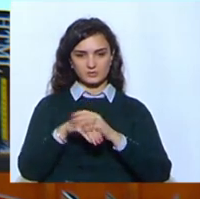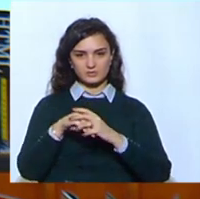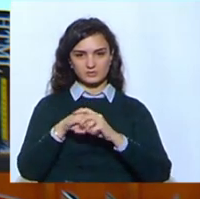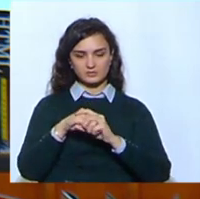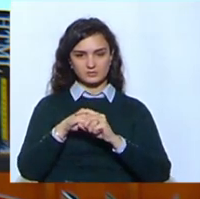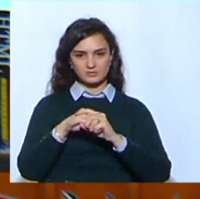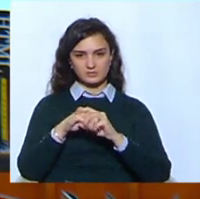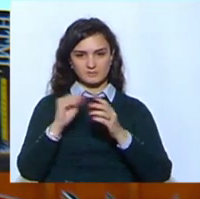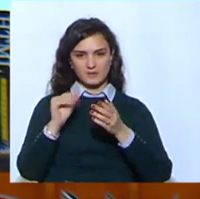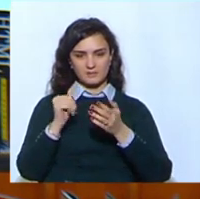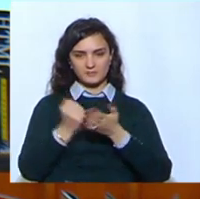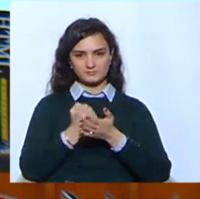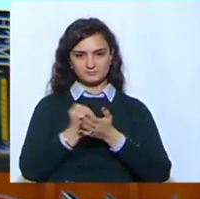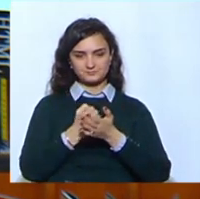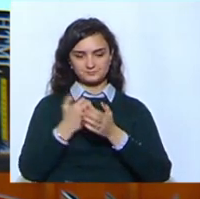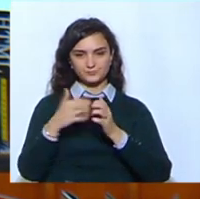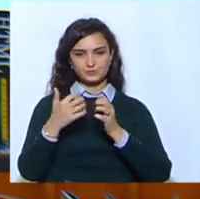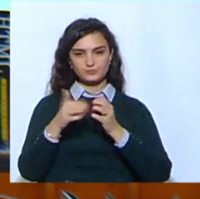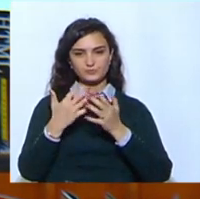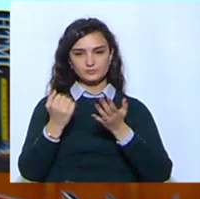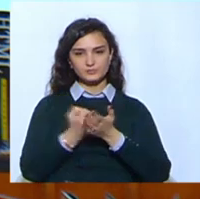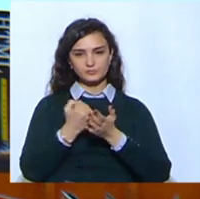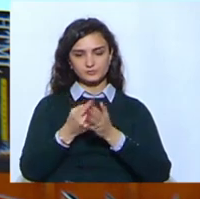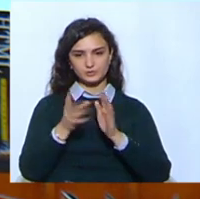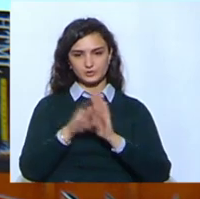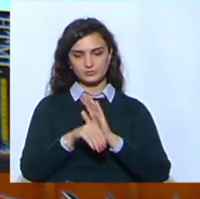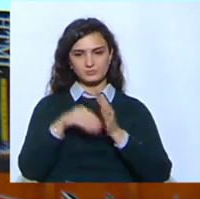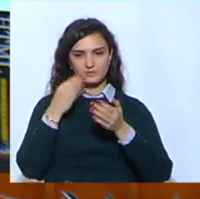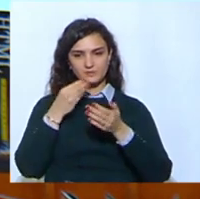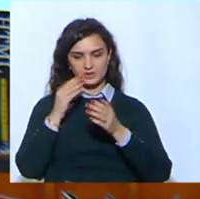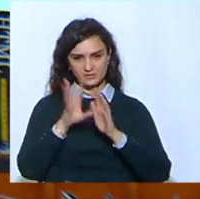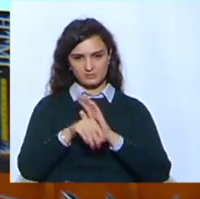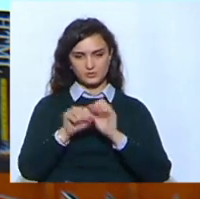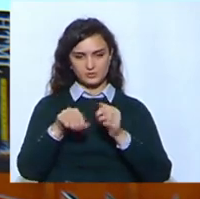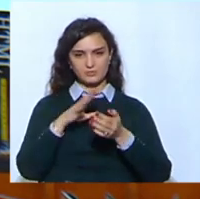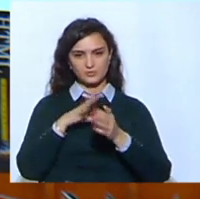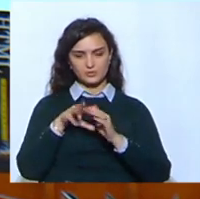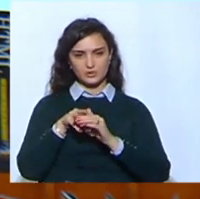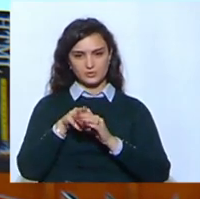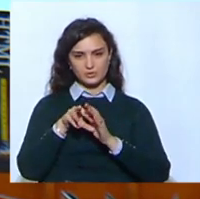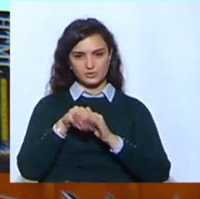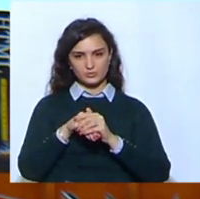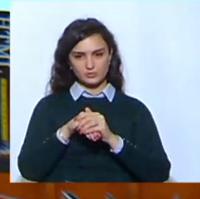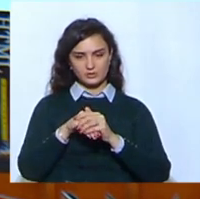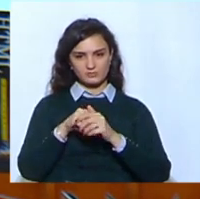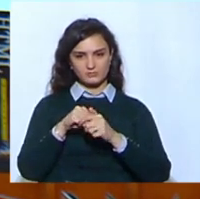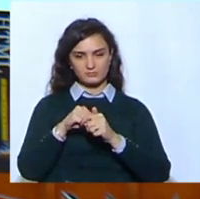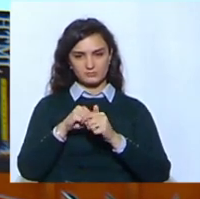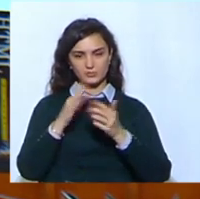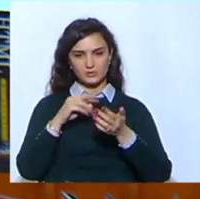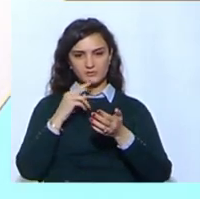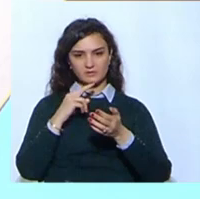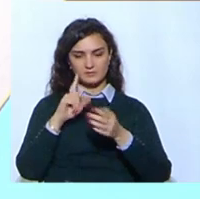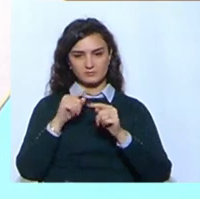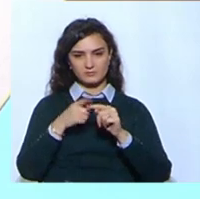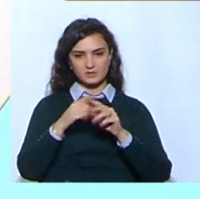წოდებულ ფაფებში, ბოსტნეულის ფაფებში მისი ჩართულობა. წმიანებში შეიძლება იყოს ის ჩართული, მაგრამ თუ გავითვალისწინებთ,